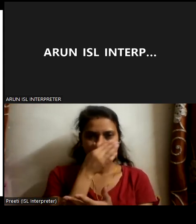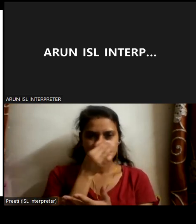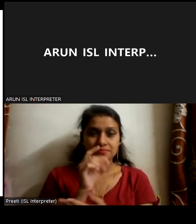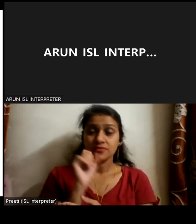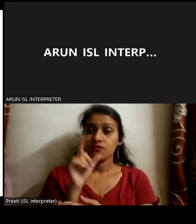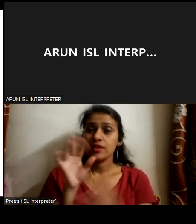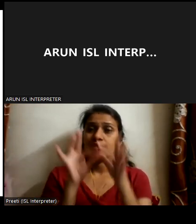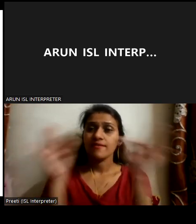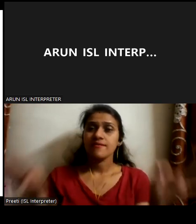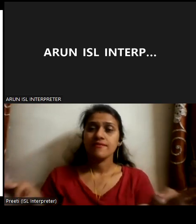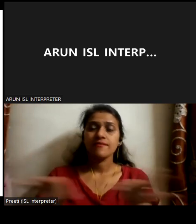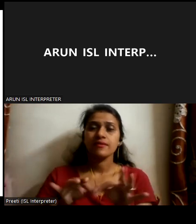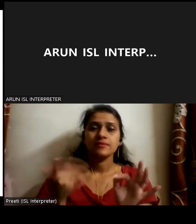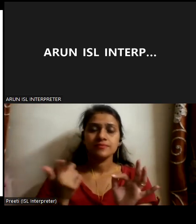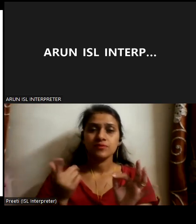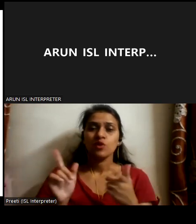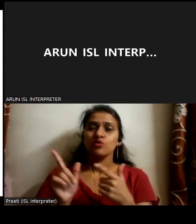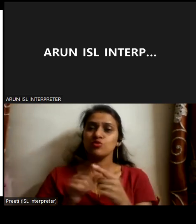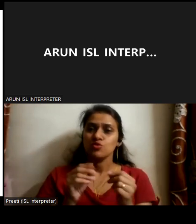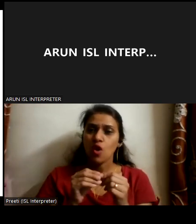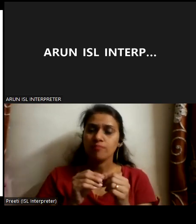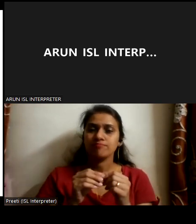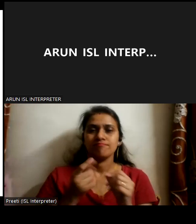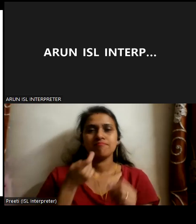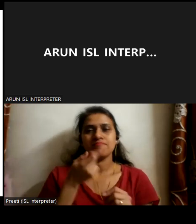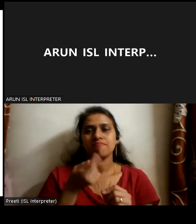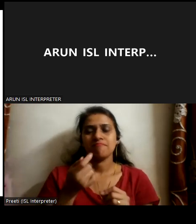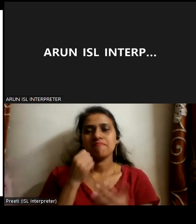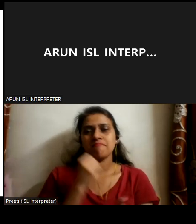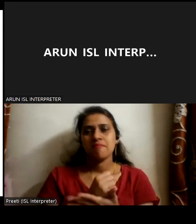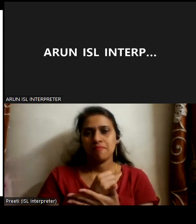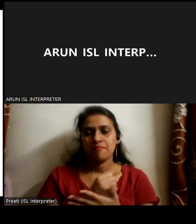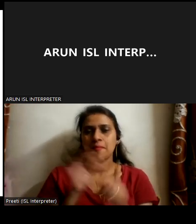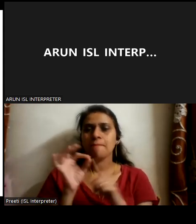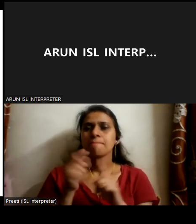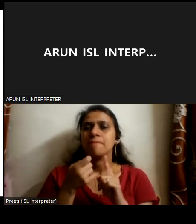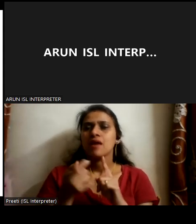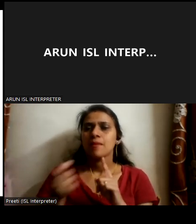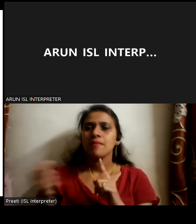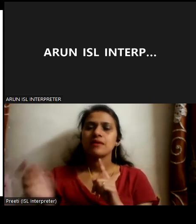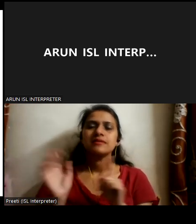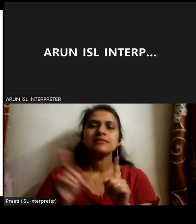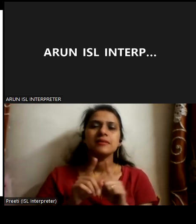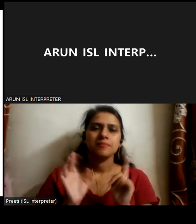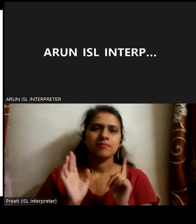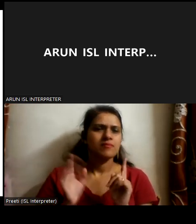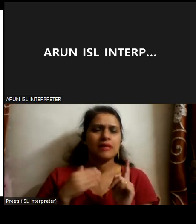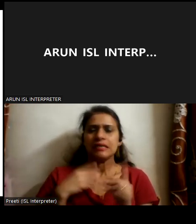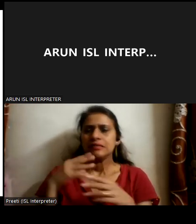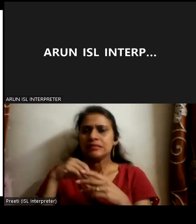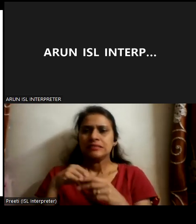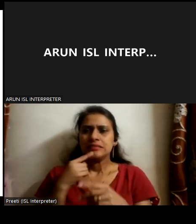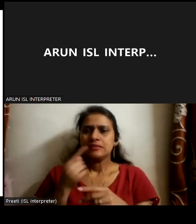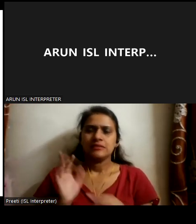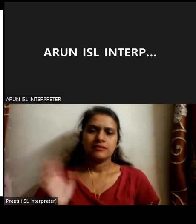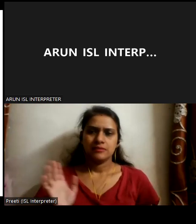है जिसमें आपको रोजगार भत्ता गारंटी किया जाता है, और ये ऐसा मुद्दा है जिसमें मैं नहीं घुसूंगा इसमें, क्योंकि इस